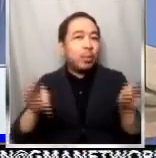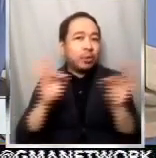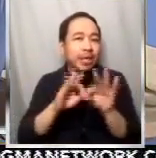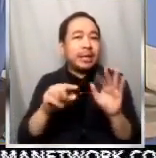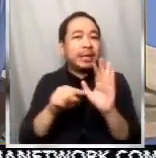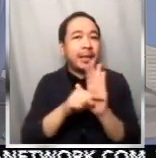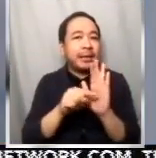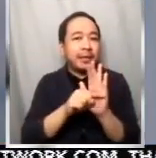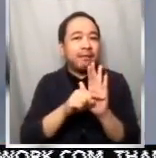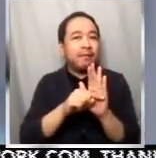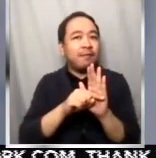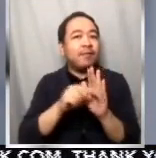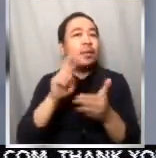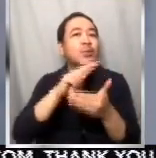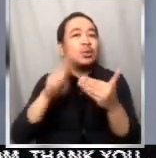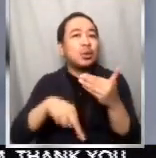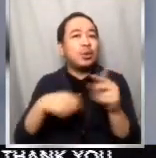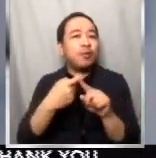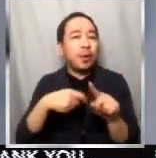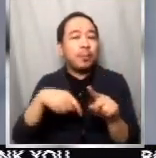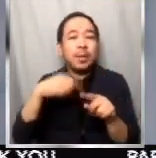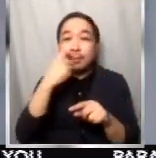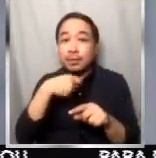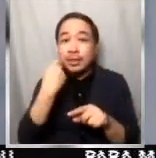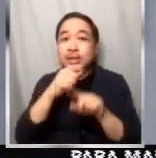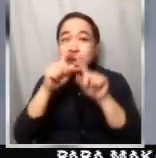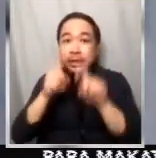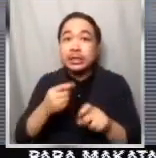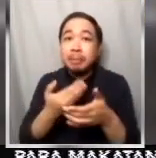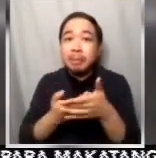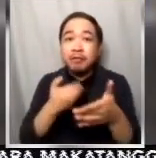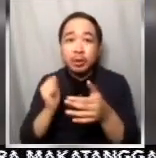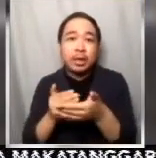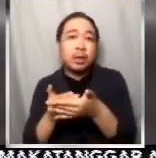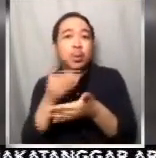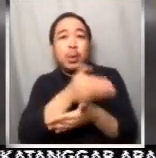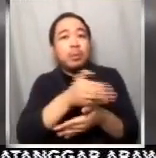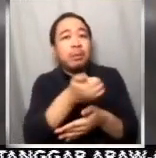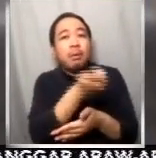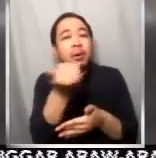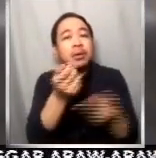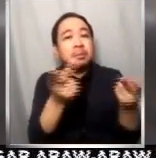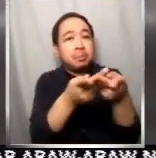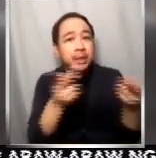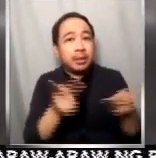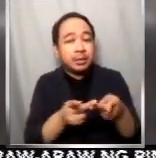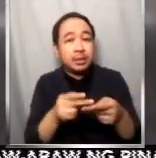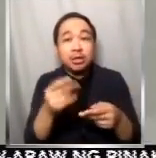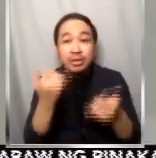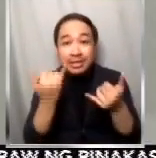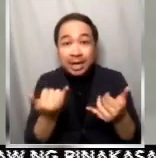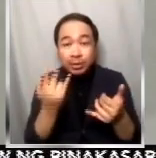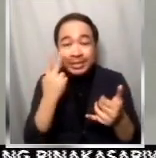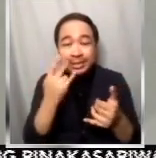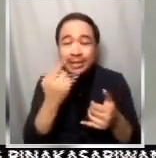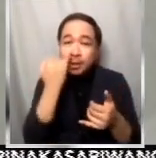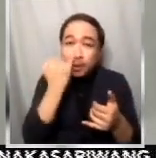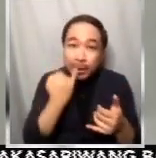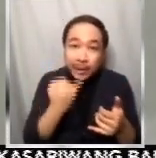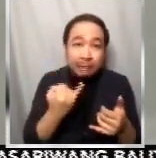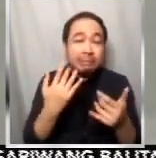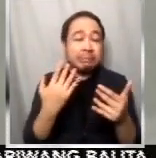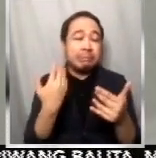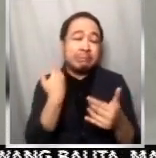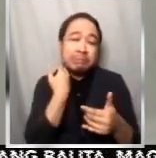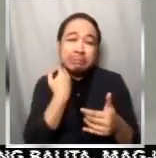makapasyal sa ibang lugar. Asymptomatic could become a problem kapag mataas